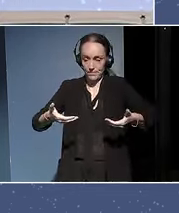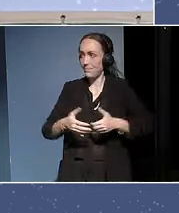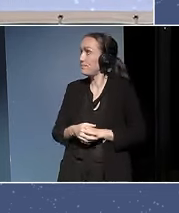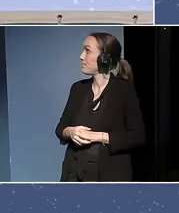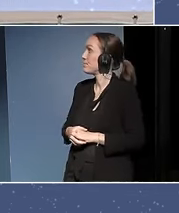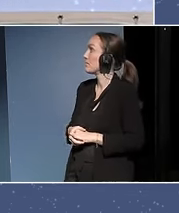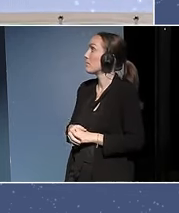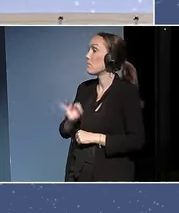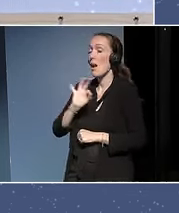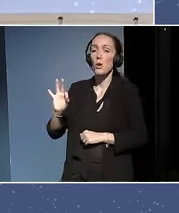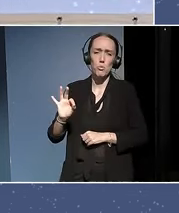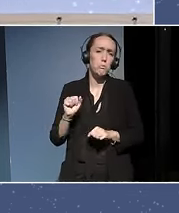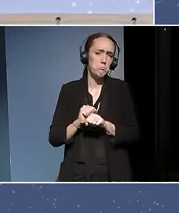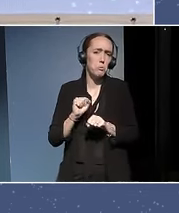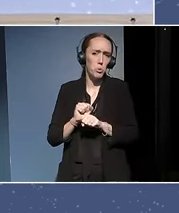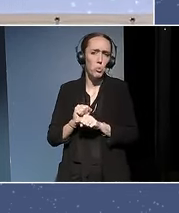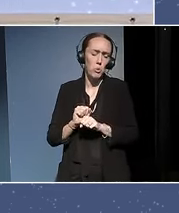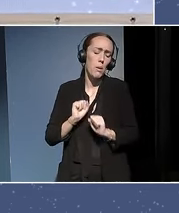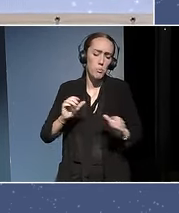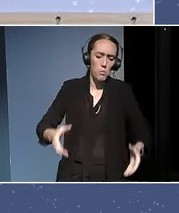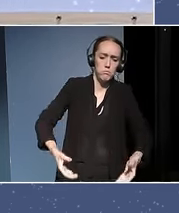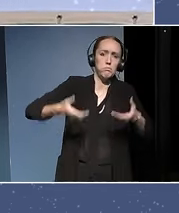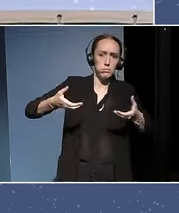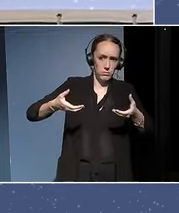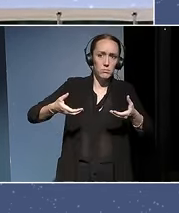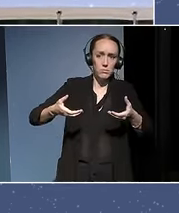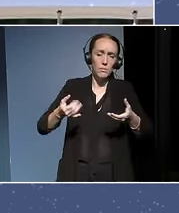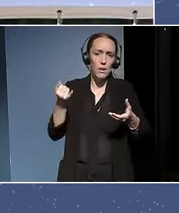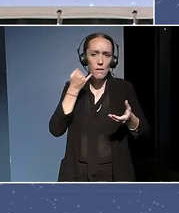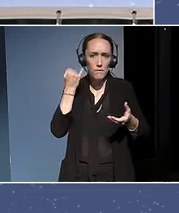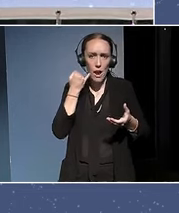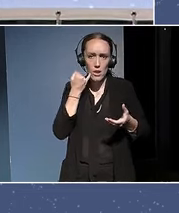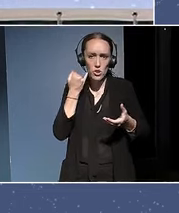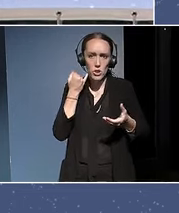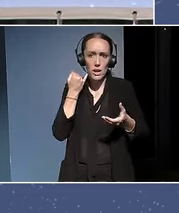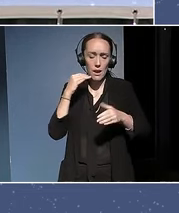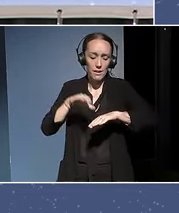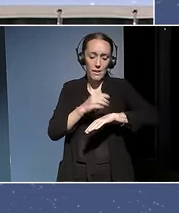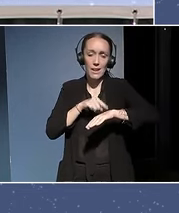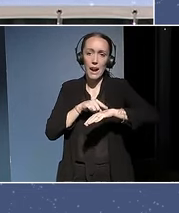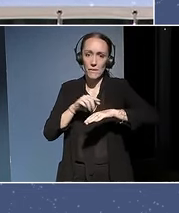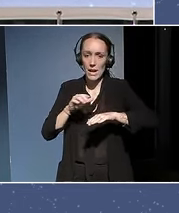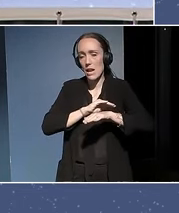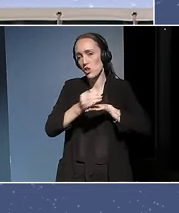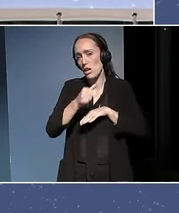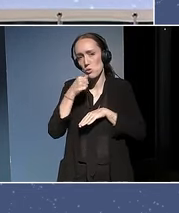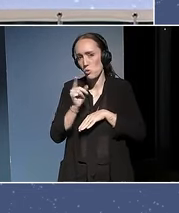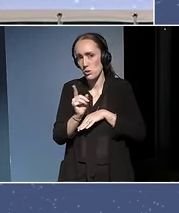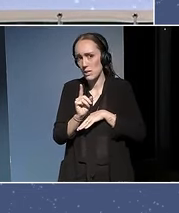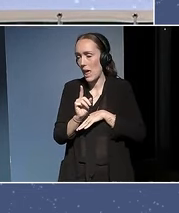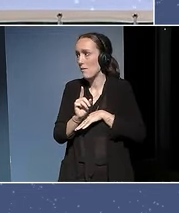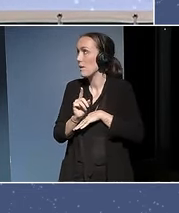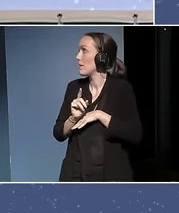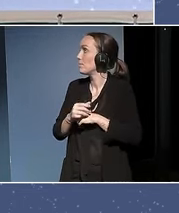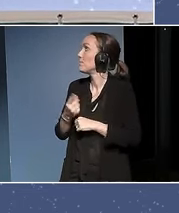sono molto robuste però e le possiamo tirare via come queste della caviglia intere senza gesso es qui siamo